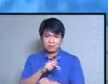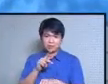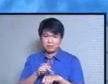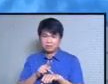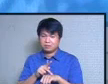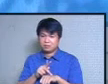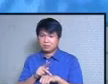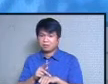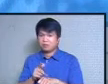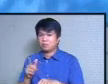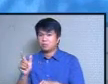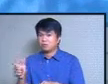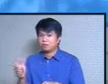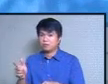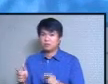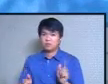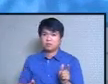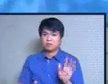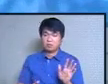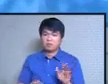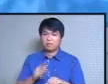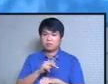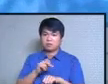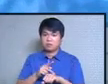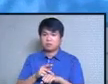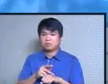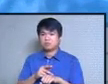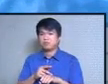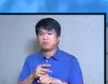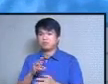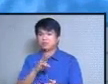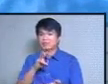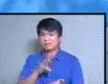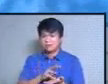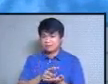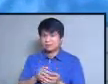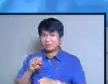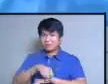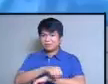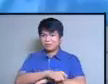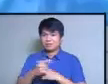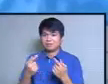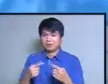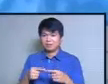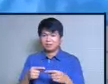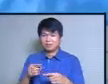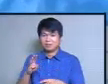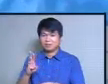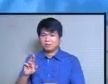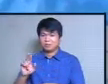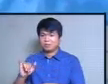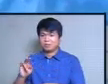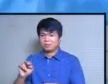rotation, dapat ay taong 2025 pa ang Pilipinas mag-host ng SEA Games. Sa ulat ng Brunei Times noong